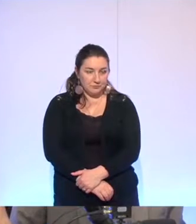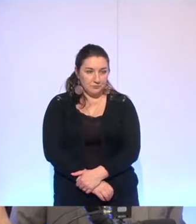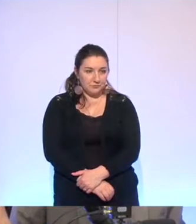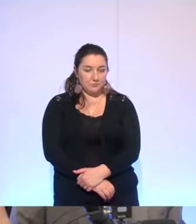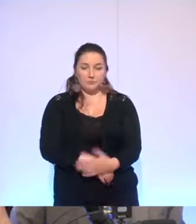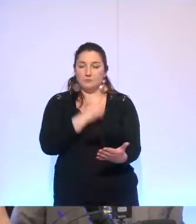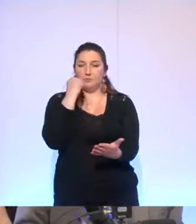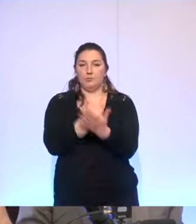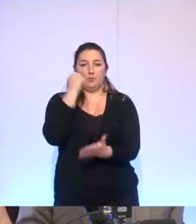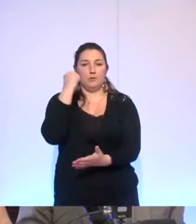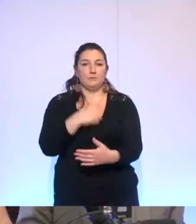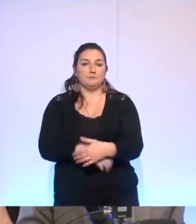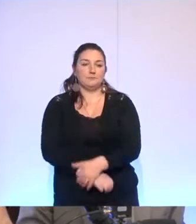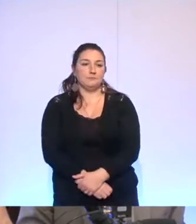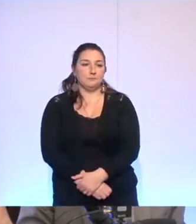Pour.